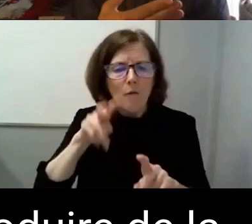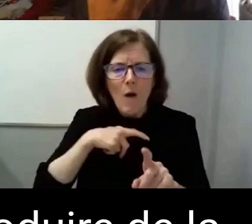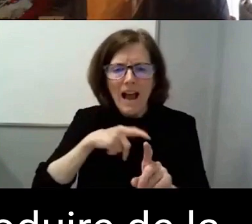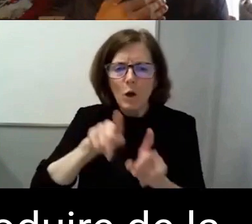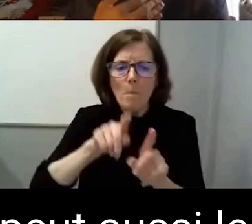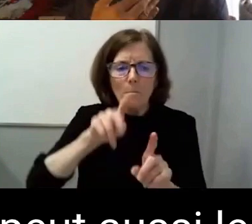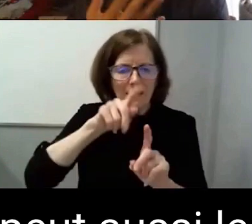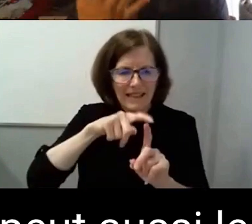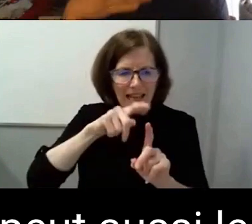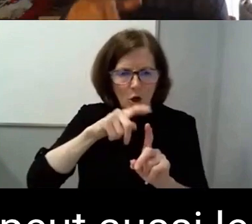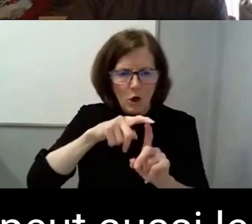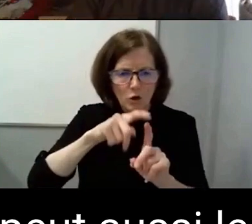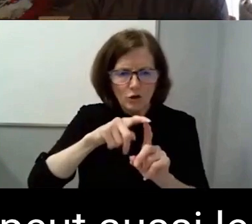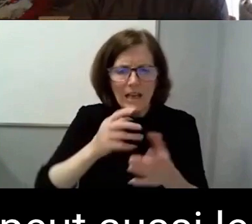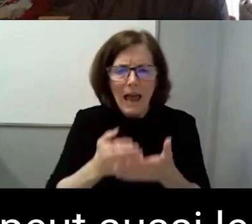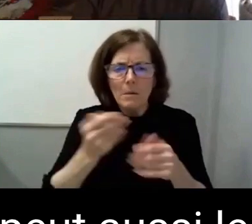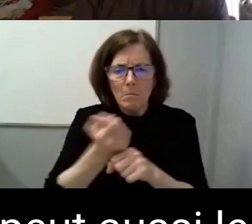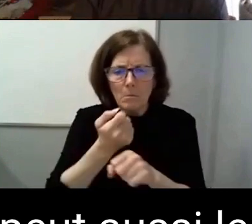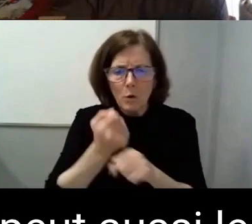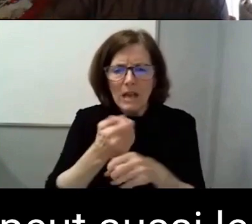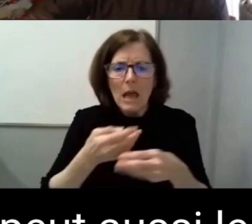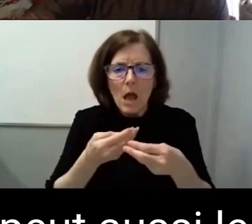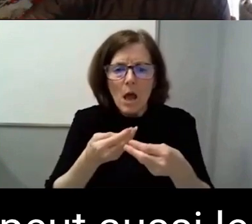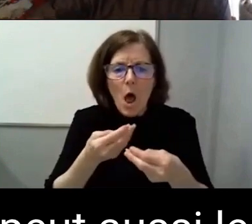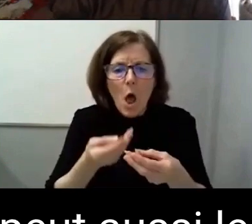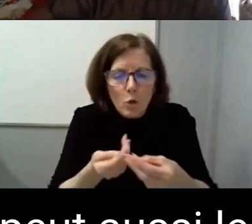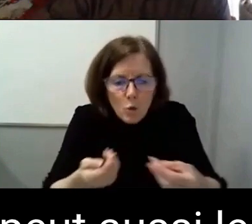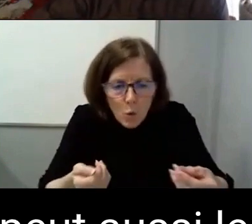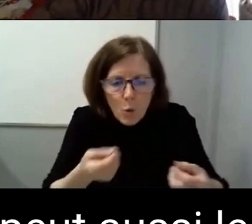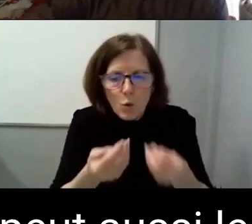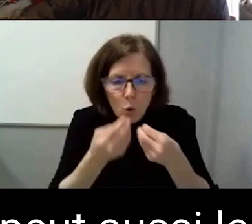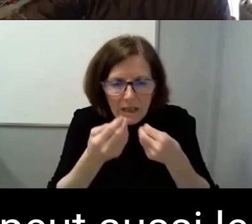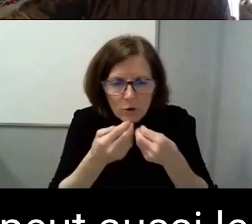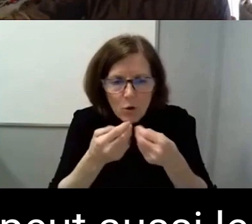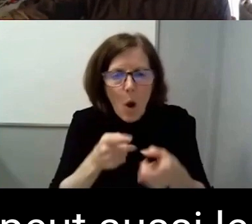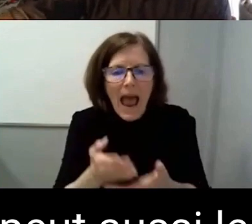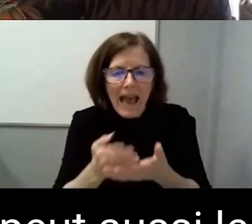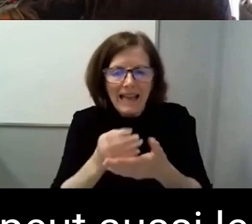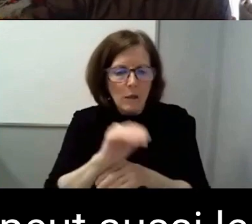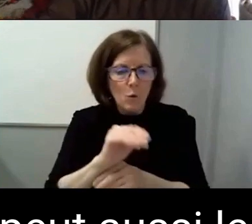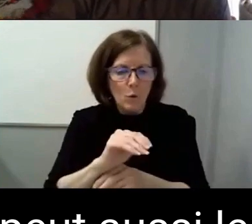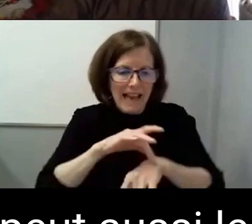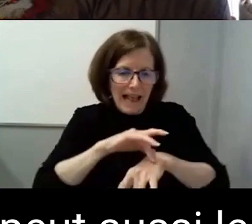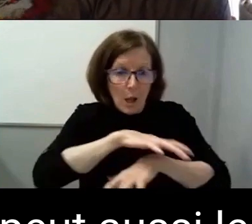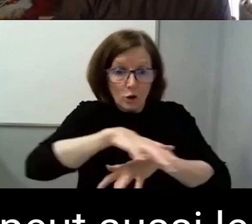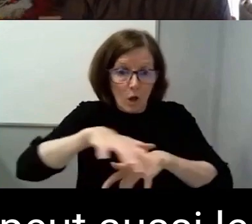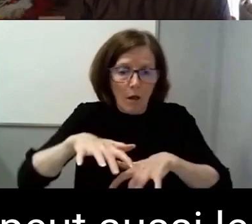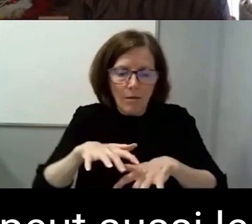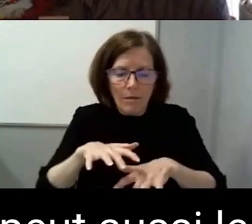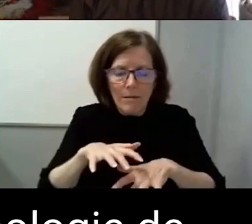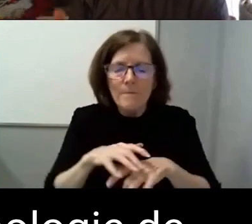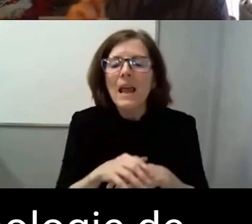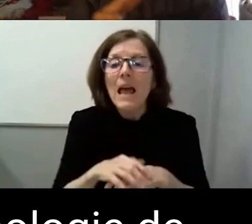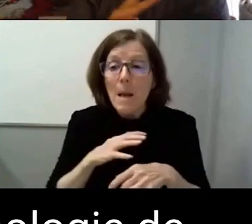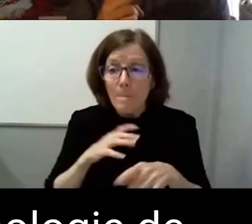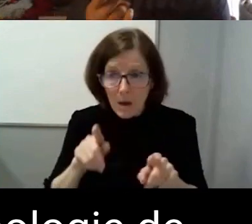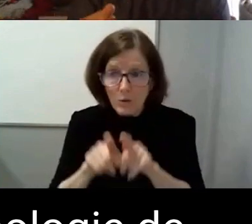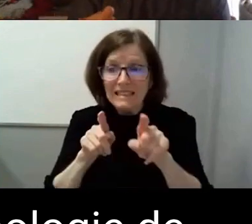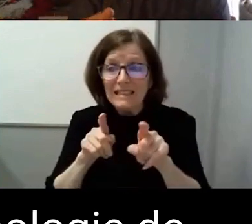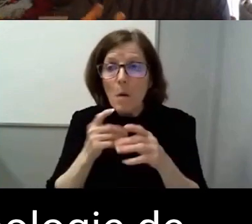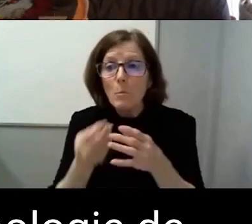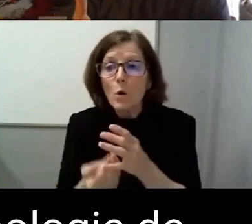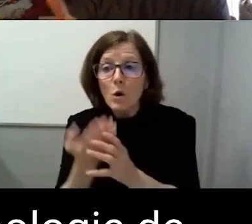aide à produire de la nourriture, puis à nourrir aussi le sol. Mais on peut aussi le concevoir